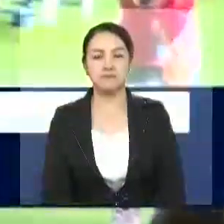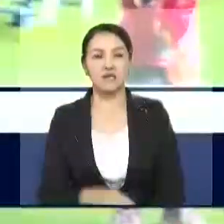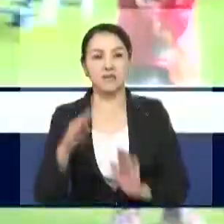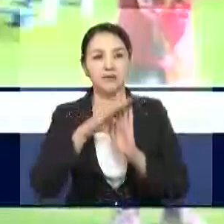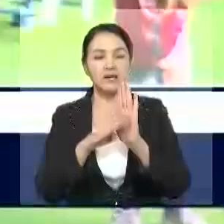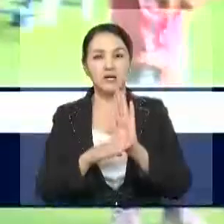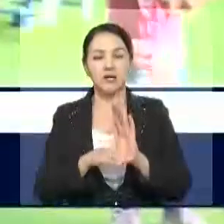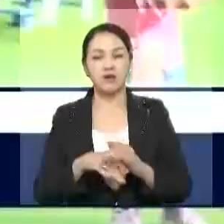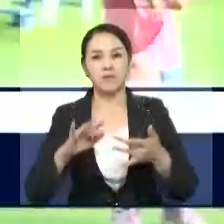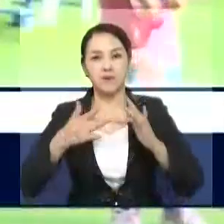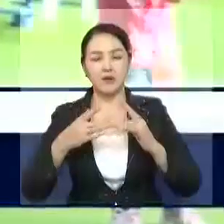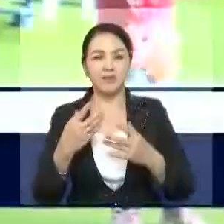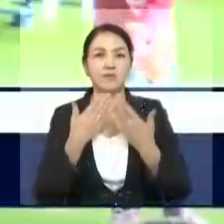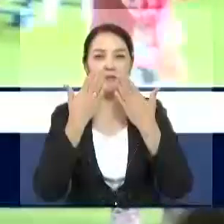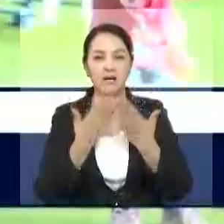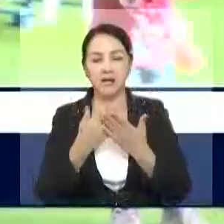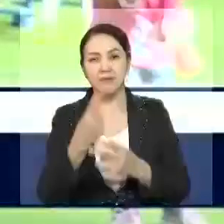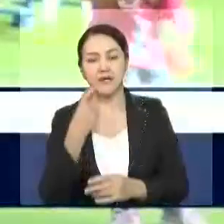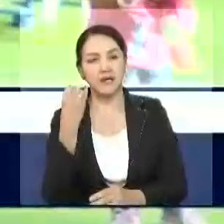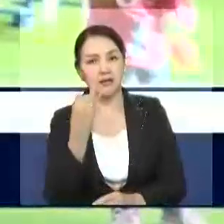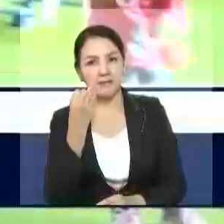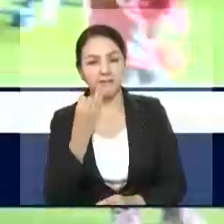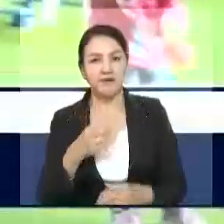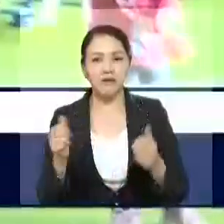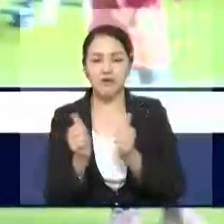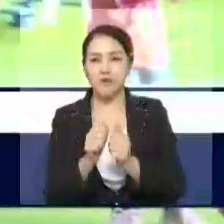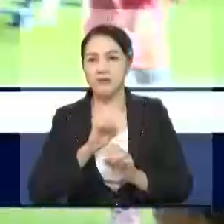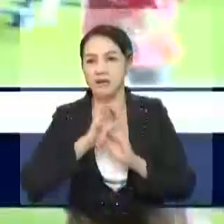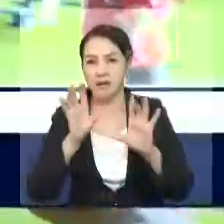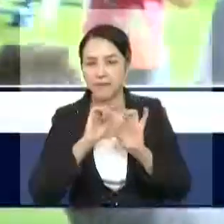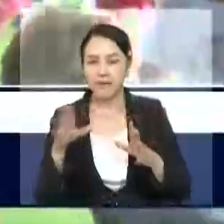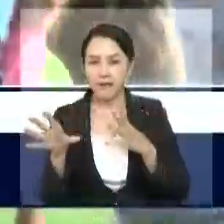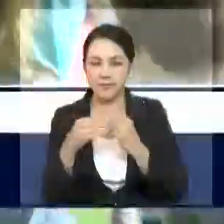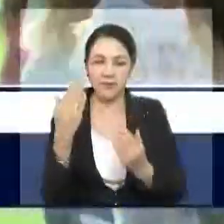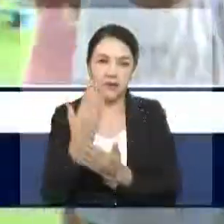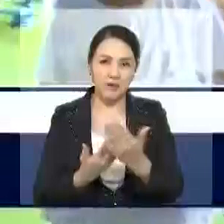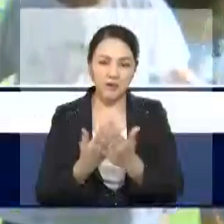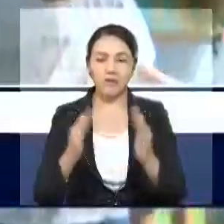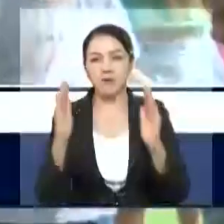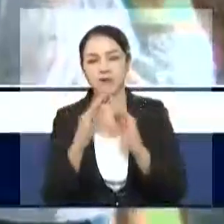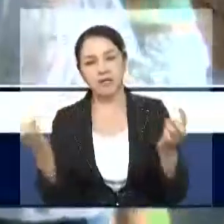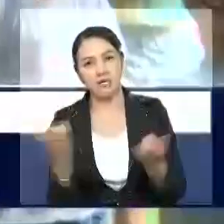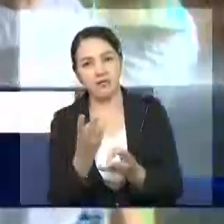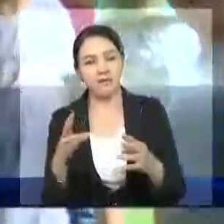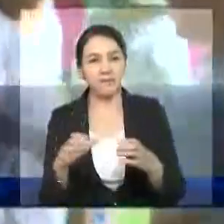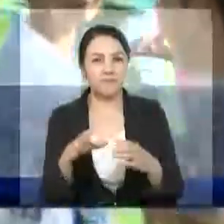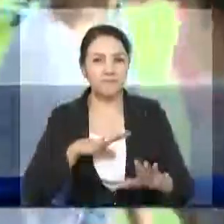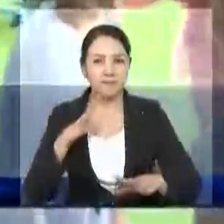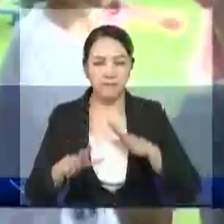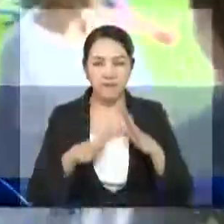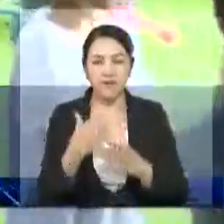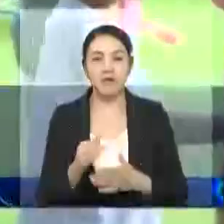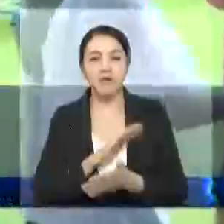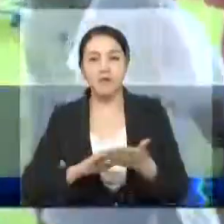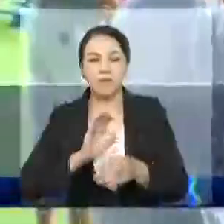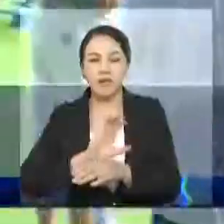Бағдарлама туралы әлеуметтік желіден оқыдым. Бірден қызығушылық танытып көршілеріме айттым. Бәріміз бір ауыздан ақылдаса келе үйге ең қажет деген жобаны әзірледік. Өтініш